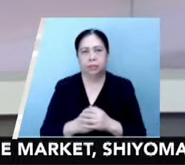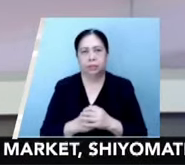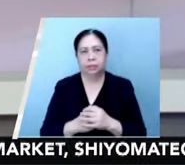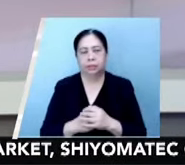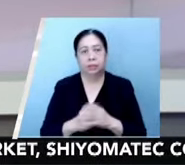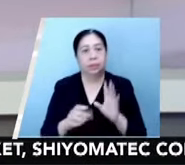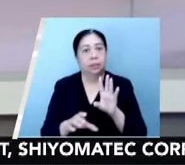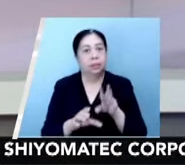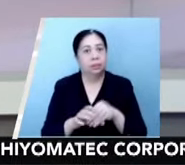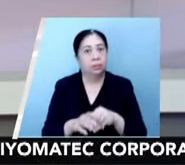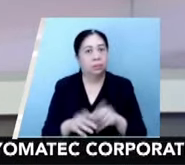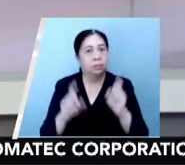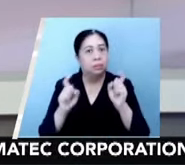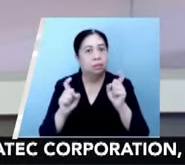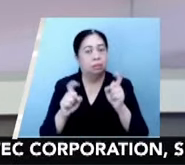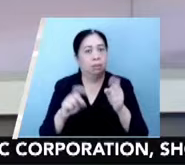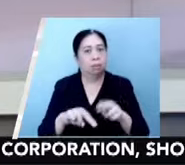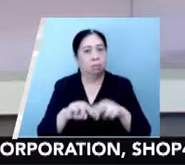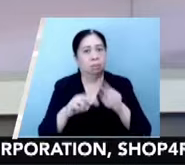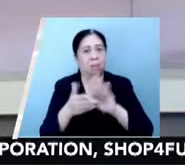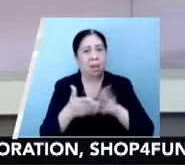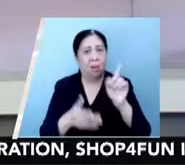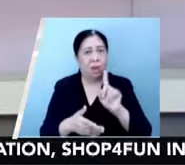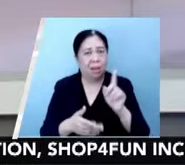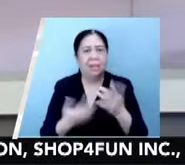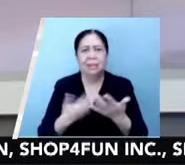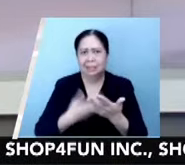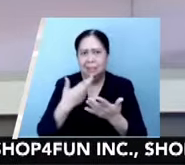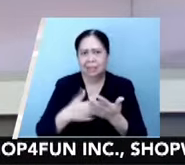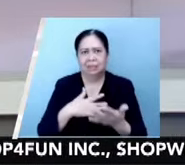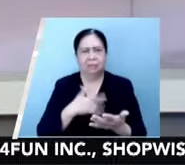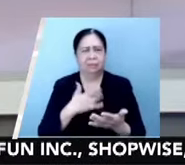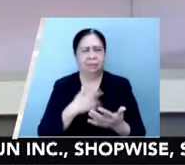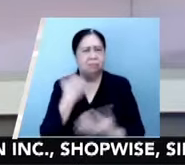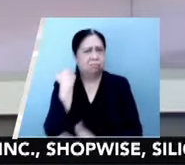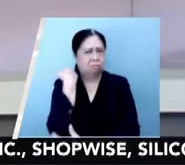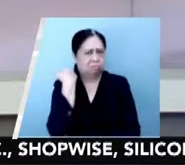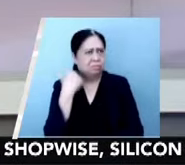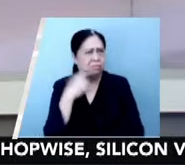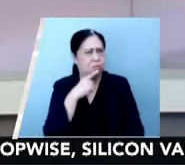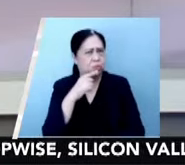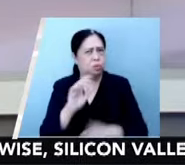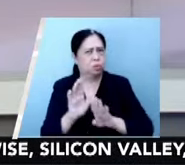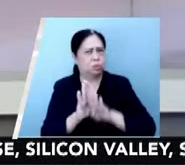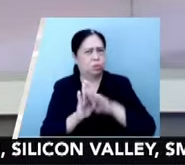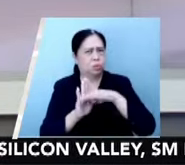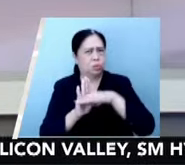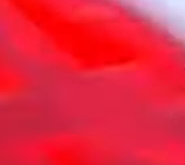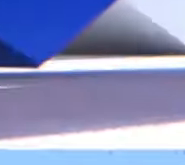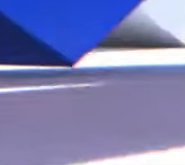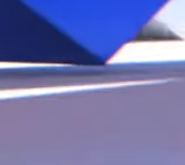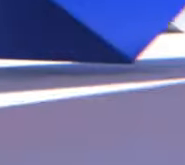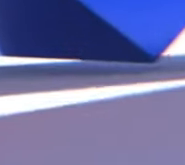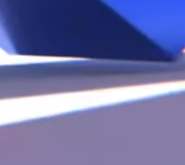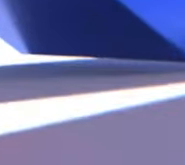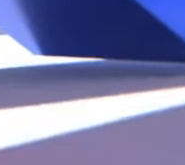sa mabilis ang iminahal ang bigas, kaya mas dama ng mga mahihirap ang inflation. Nakatutok si Bernadette